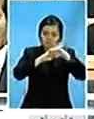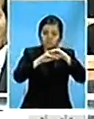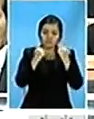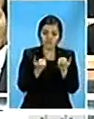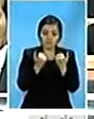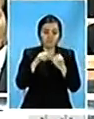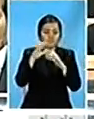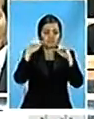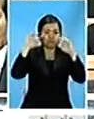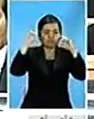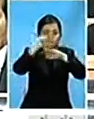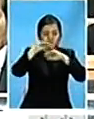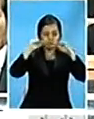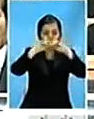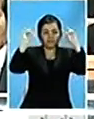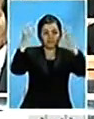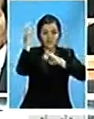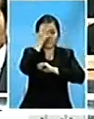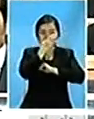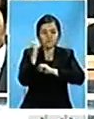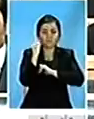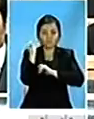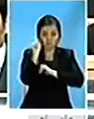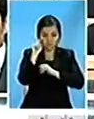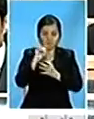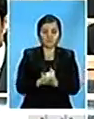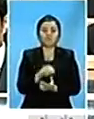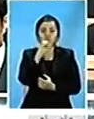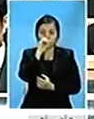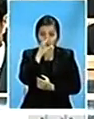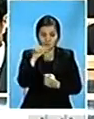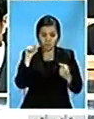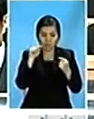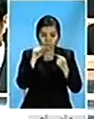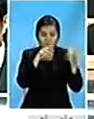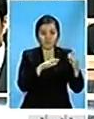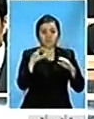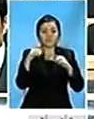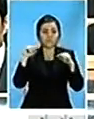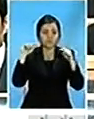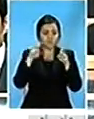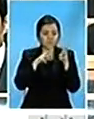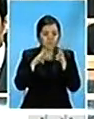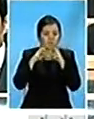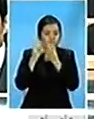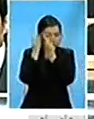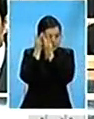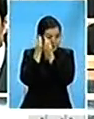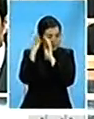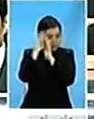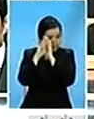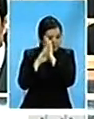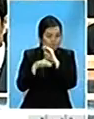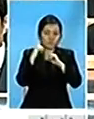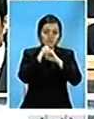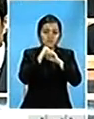ลเรียกสวยๆหรูว่ารายละเอียดในการยื่นข้อเสนอกรอบแนวคิดเพื่อออกแบบ